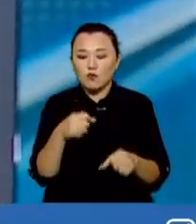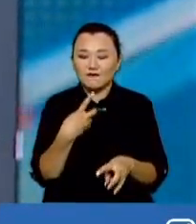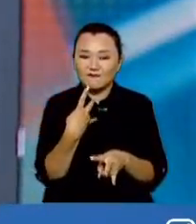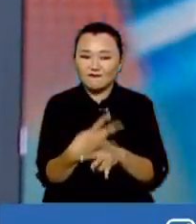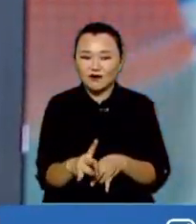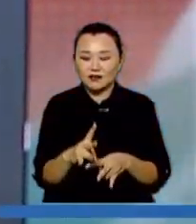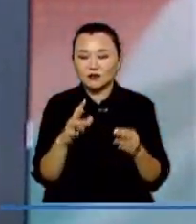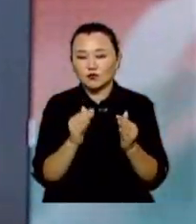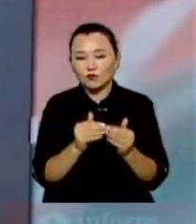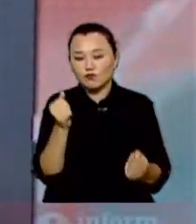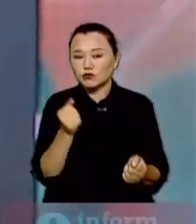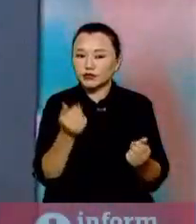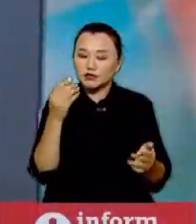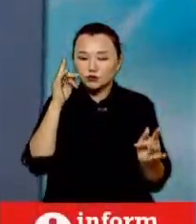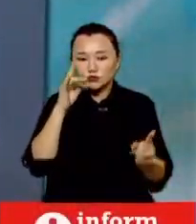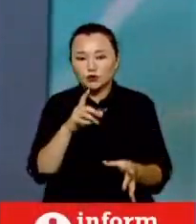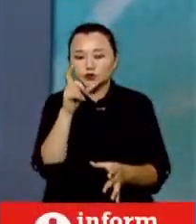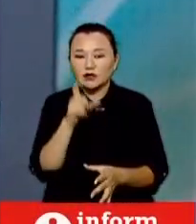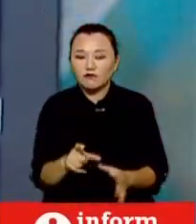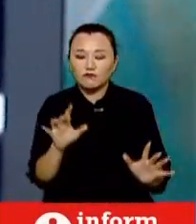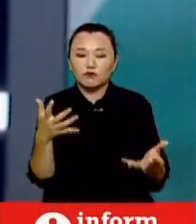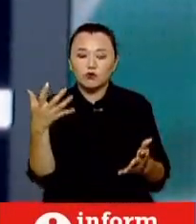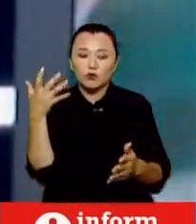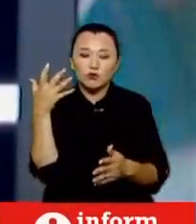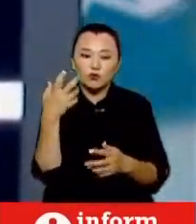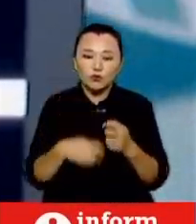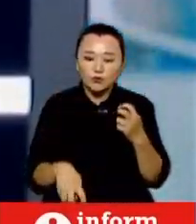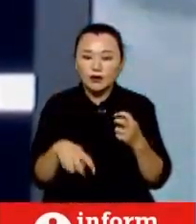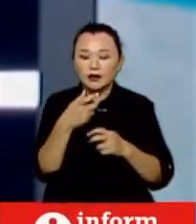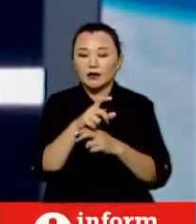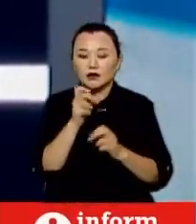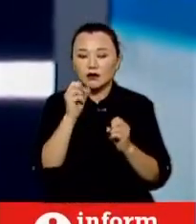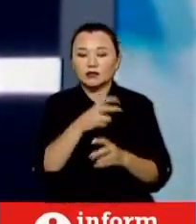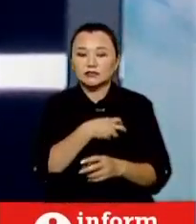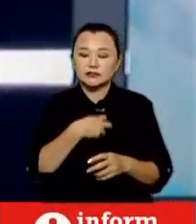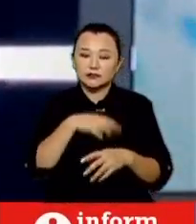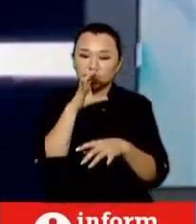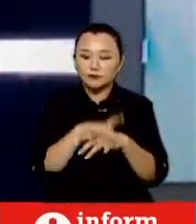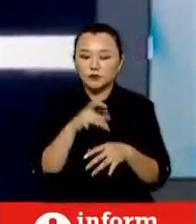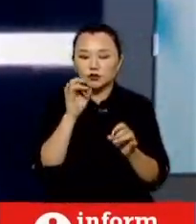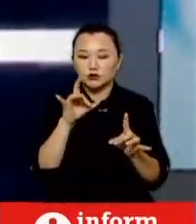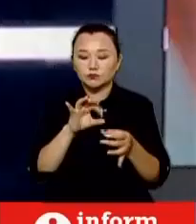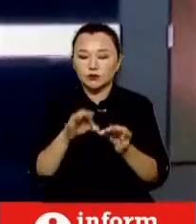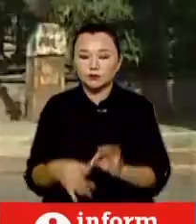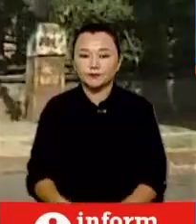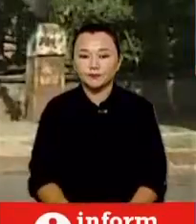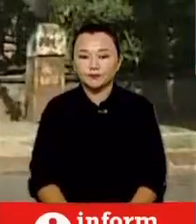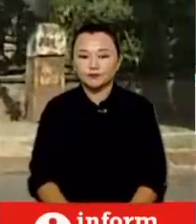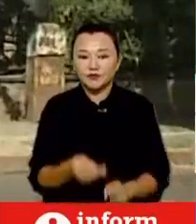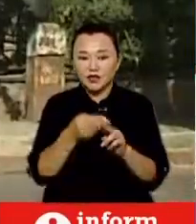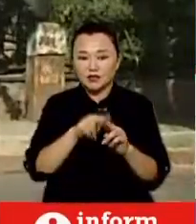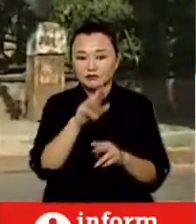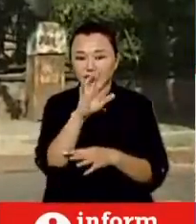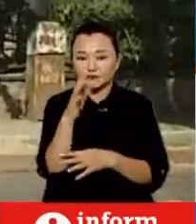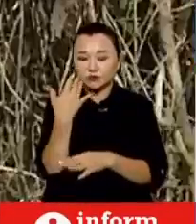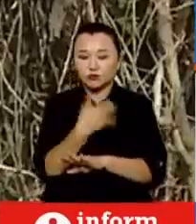вред имуществу или случайным прохожим в случае обрушения. Как определяют риски, расскажет Дамир Анитов. Эти деревья